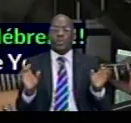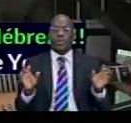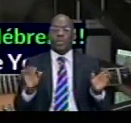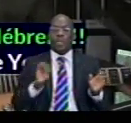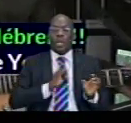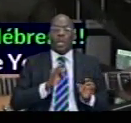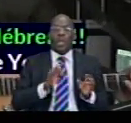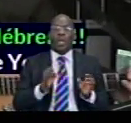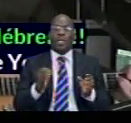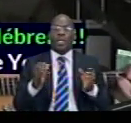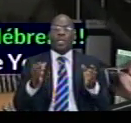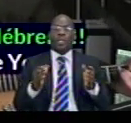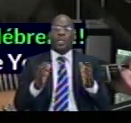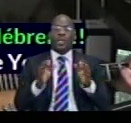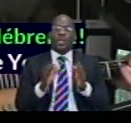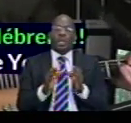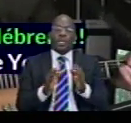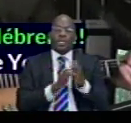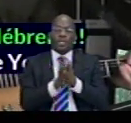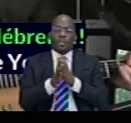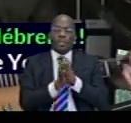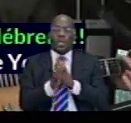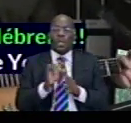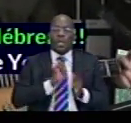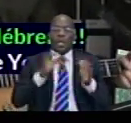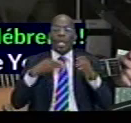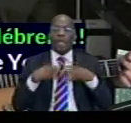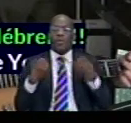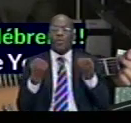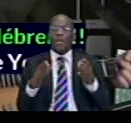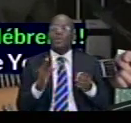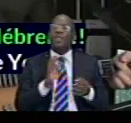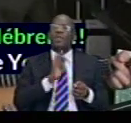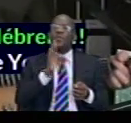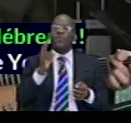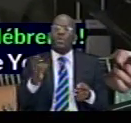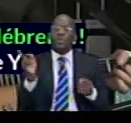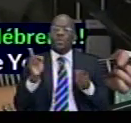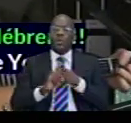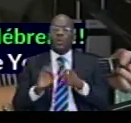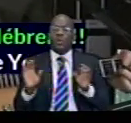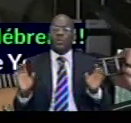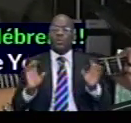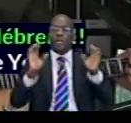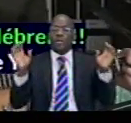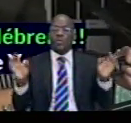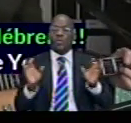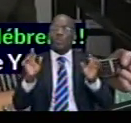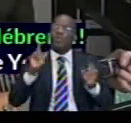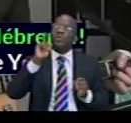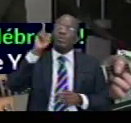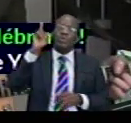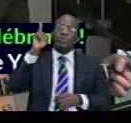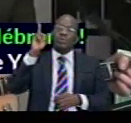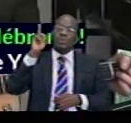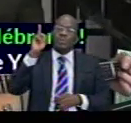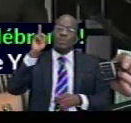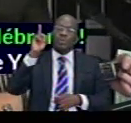aucune neige un zillion de voix pour te célébrer.